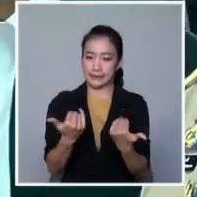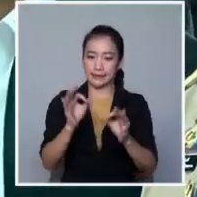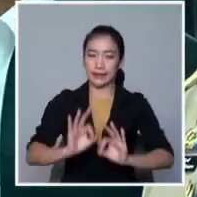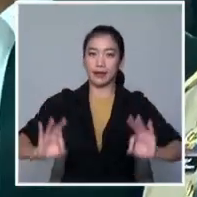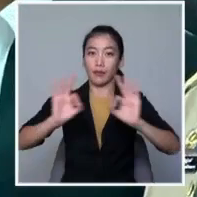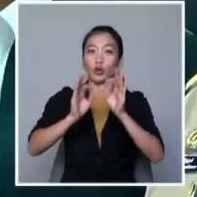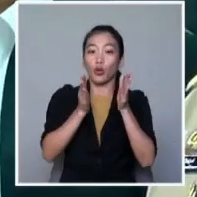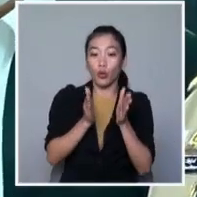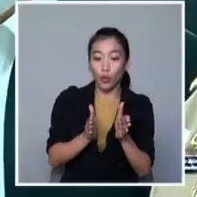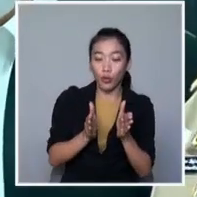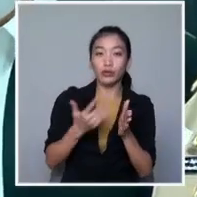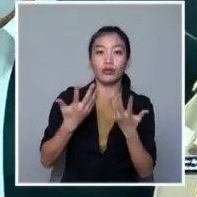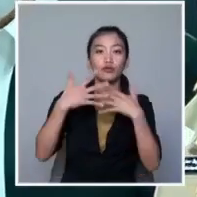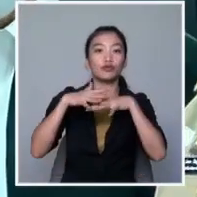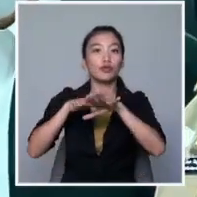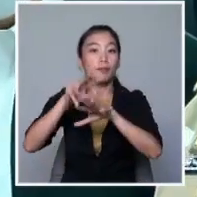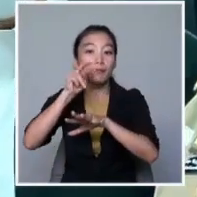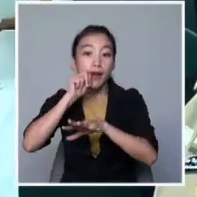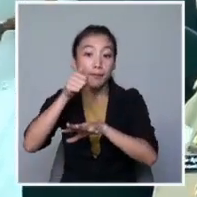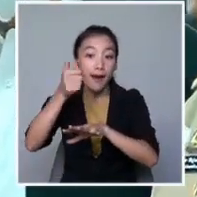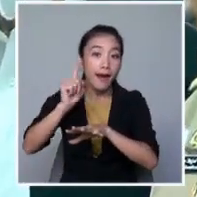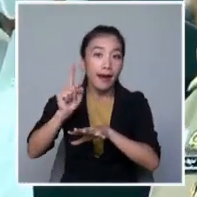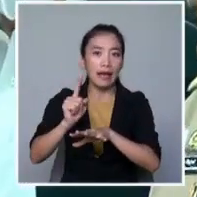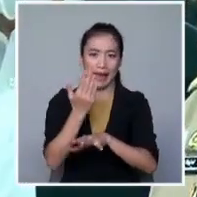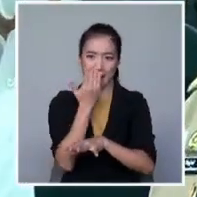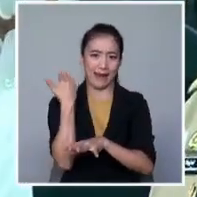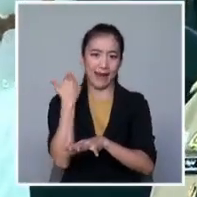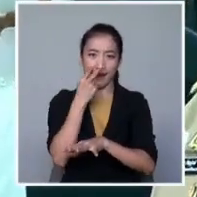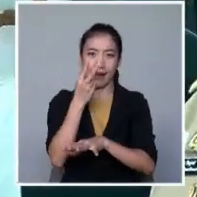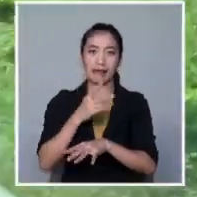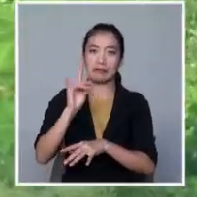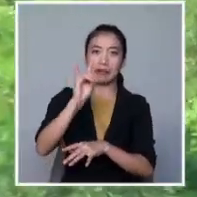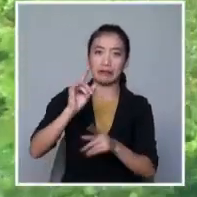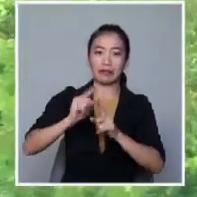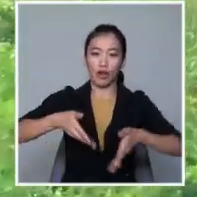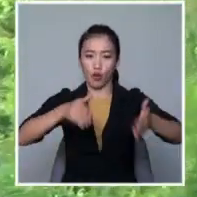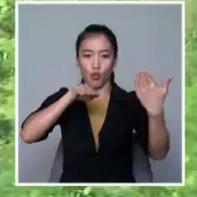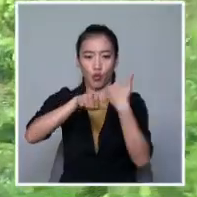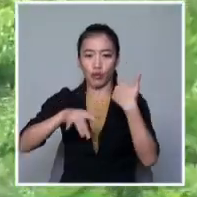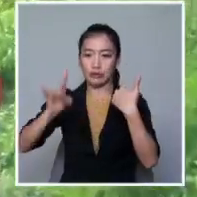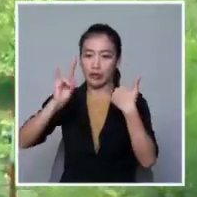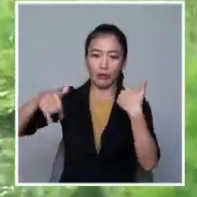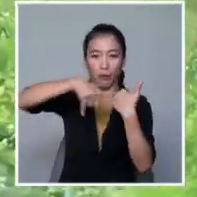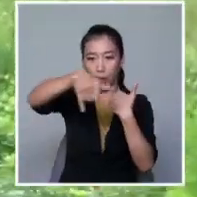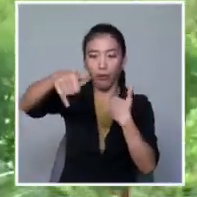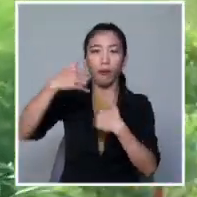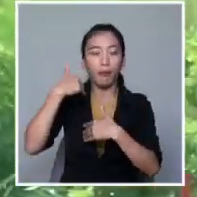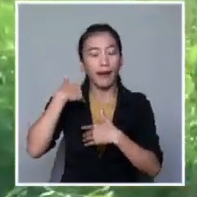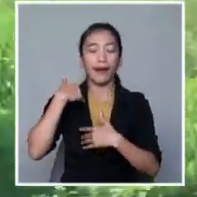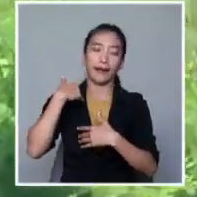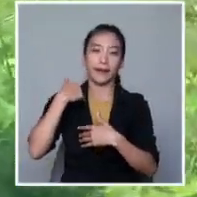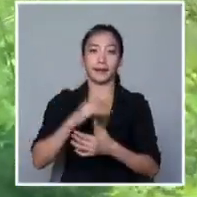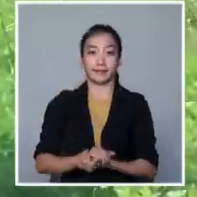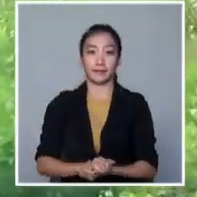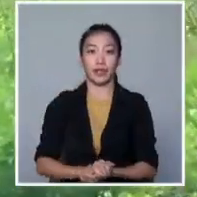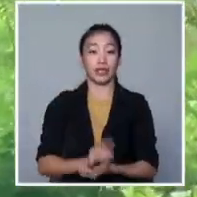ยไม่ขาดแคลนสิ่งพวกบริโภคสัตว์เมื่อกี้ก็เห็นมาขึ้นถนนขึ้นไป พร้อมกันนี้นะคะยังได้เยี่ยมชมบูธความเสียหาย